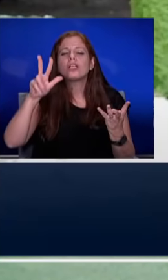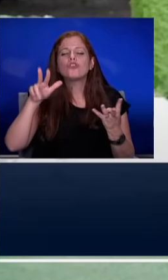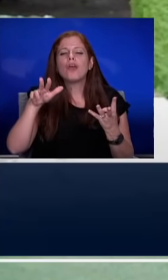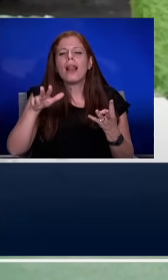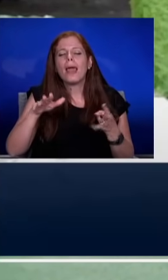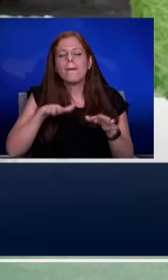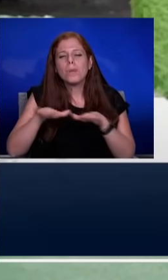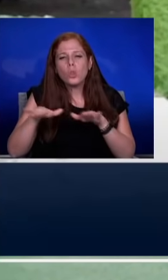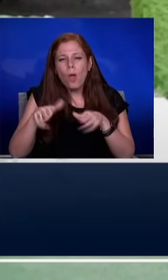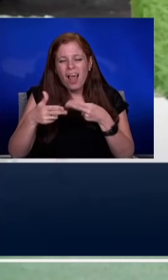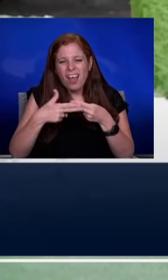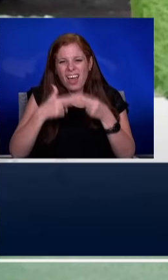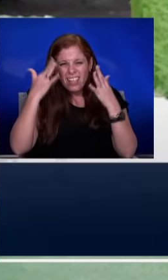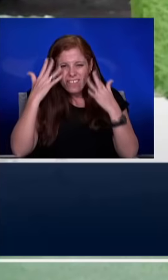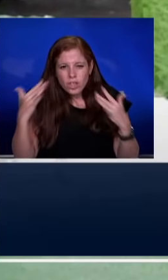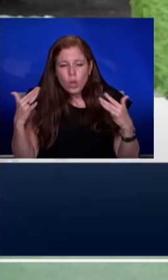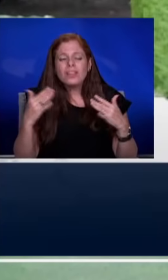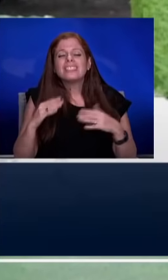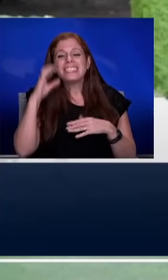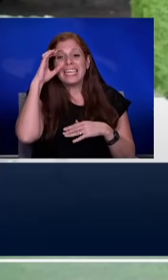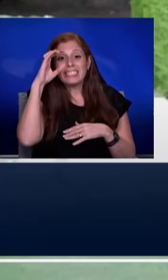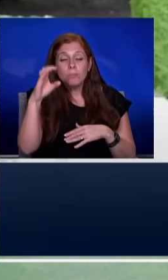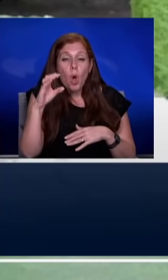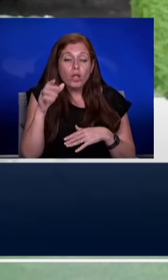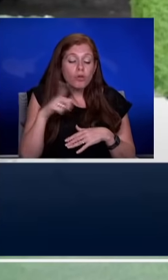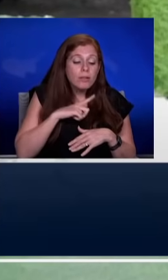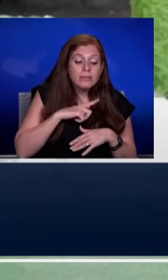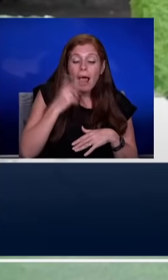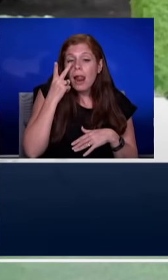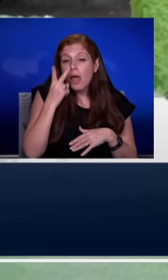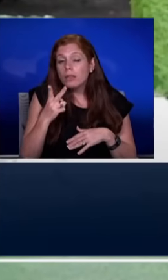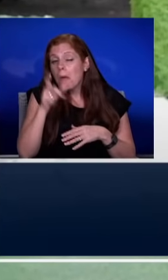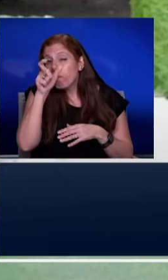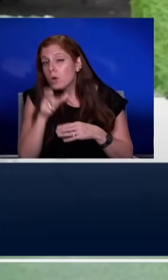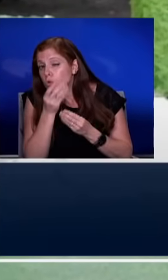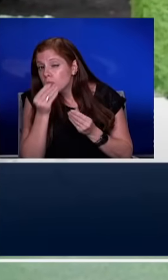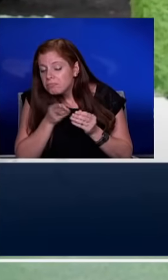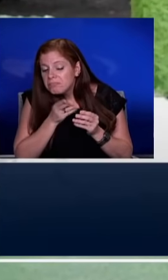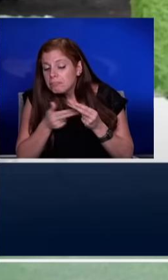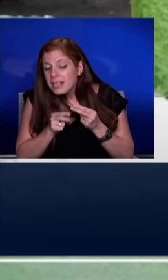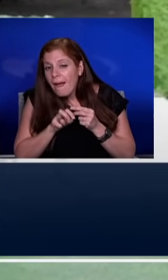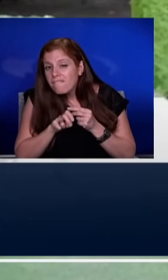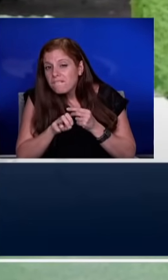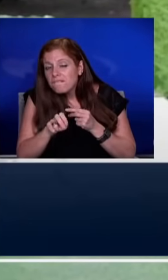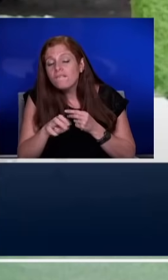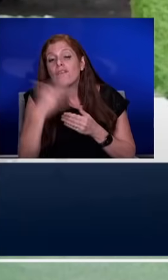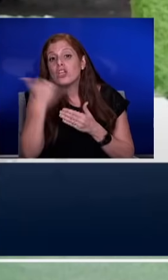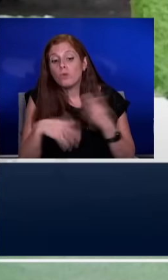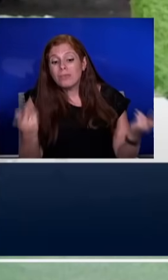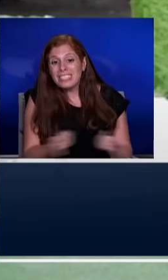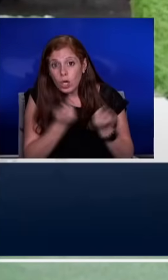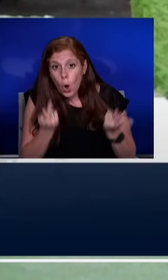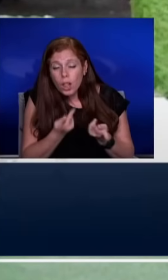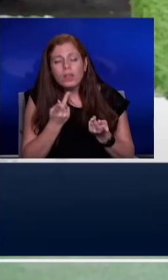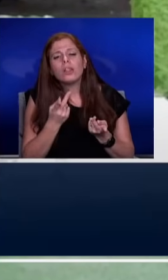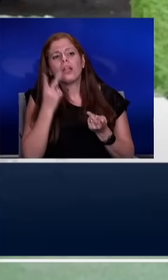הגבול עם לבנון. תצפיות של צהל זיהו שם התקרבות חריגה אל גדר הגבול, ובתום סריקות התברר שמדובר